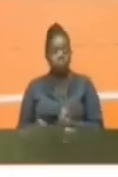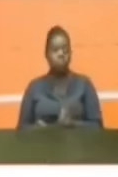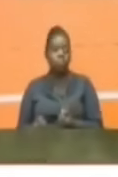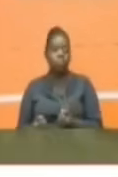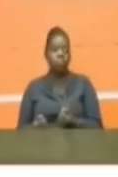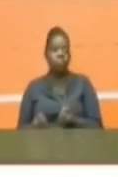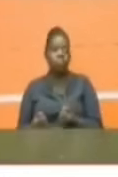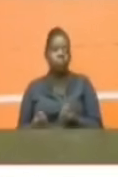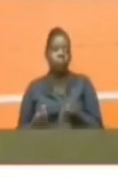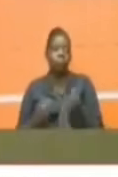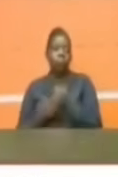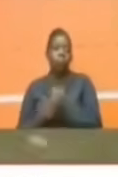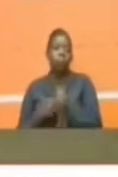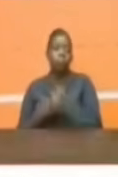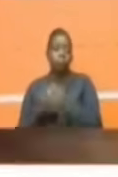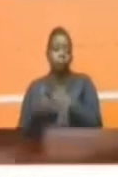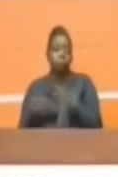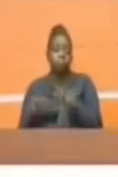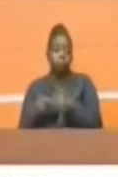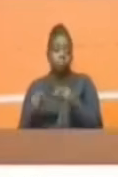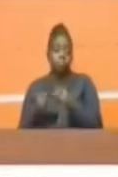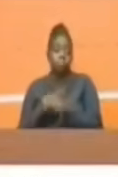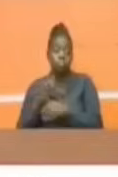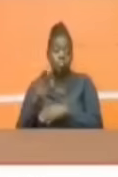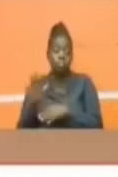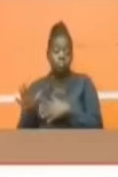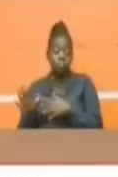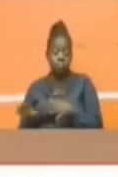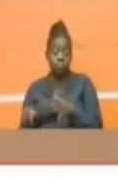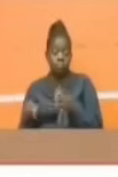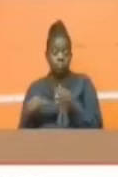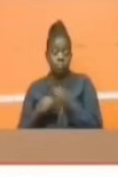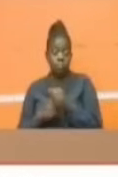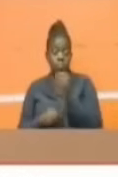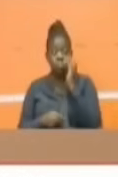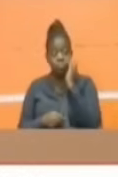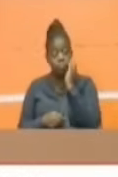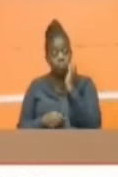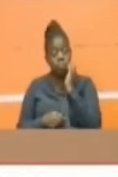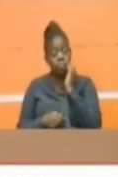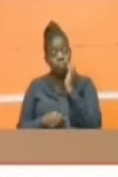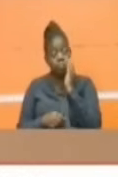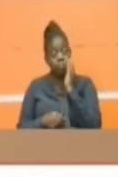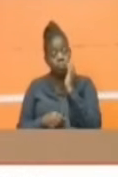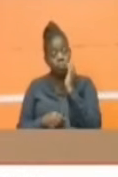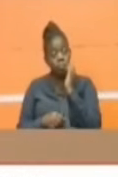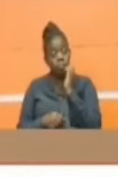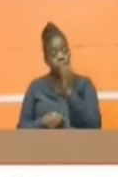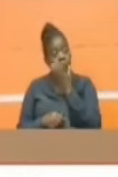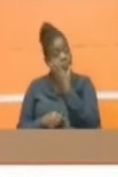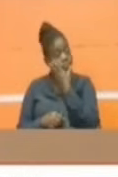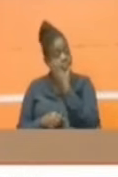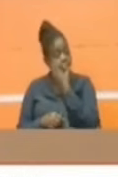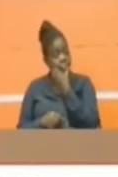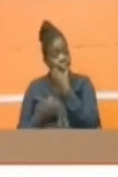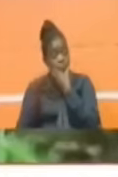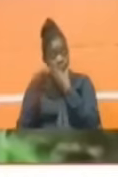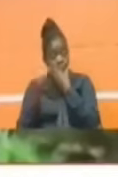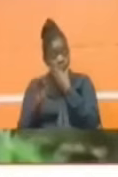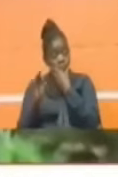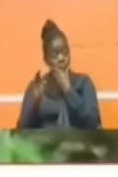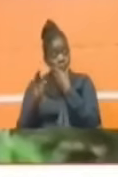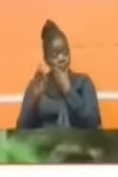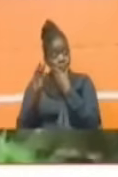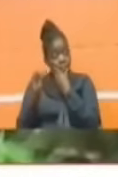bagize basanyuke ne ba sponsor ba demo amanyi bakomye wo sente prize money oba awo FM yetu kwatite